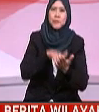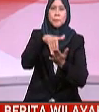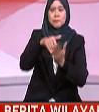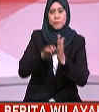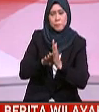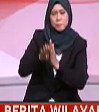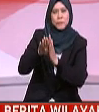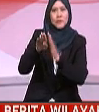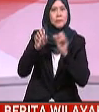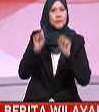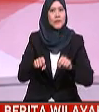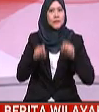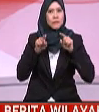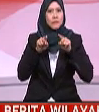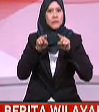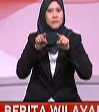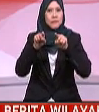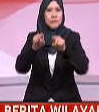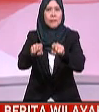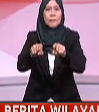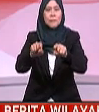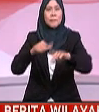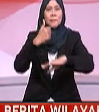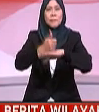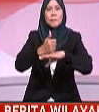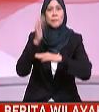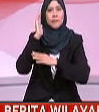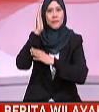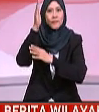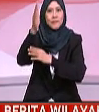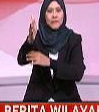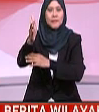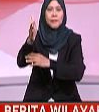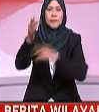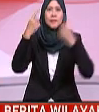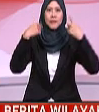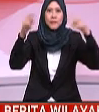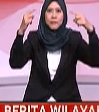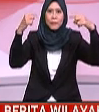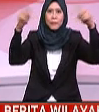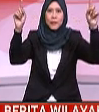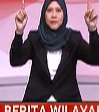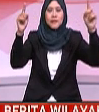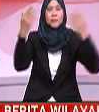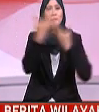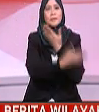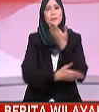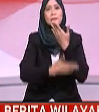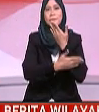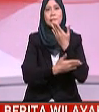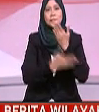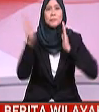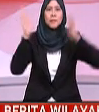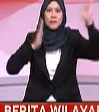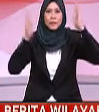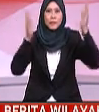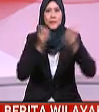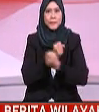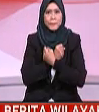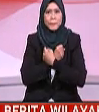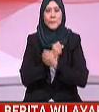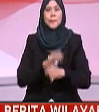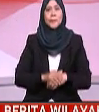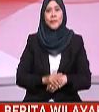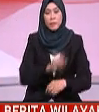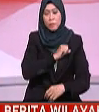seiring dan sehaluan membina masa hadapan yang lebih gemilang buat negara yang kita cintai. Al-Sultan